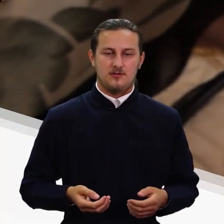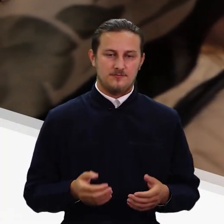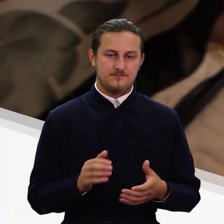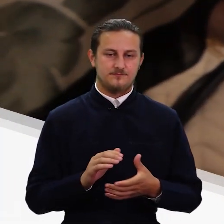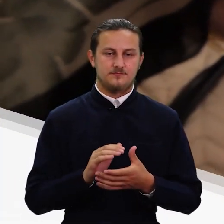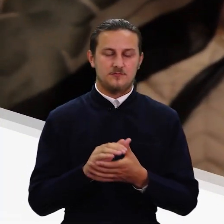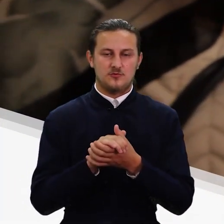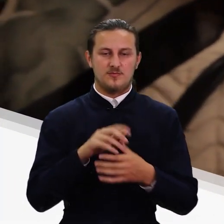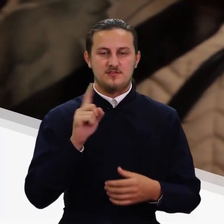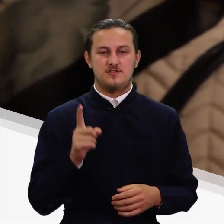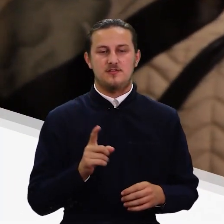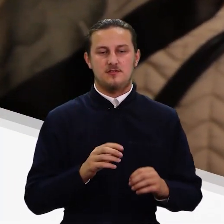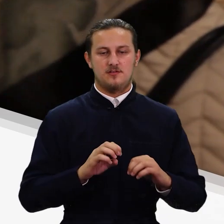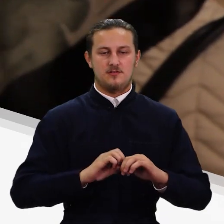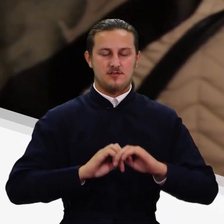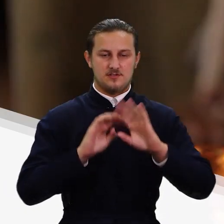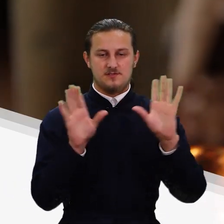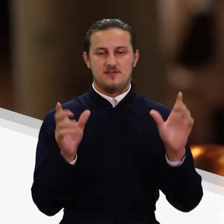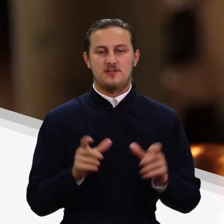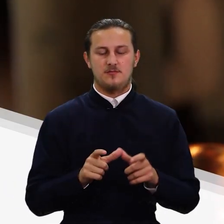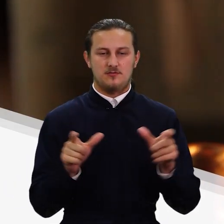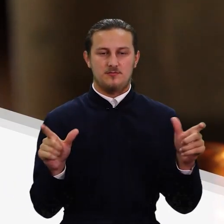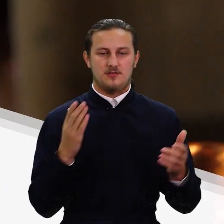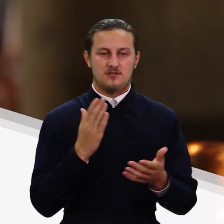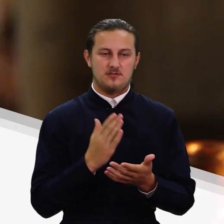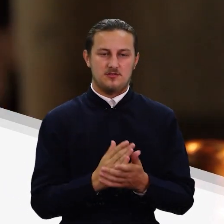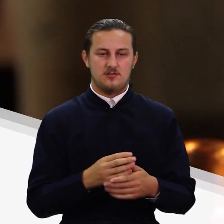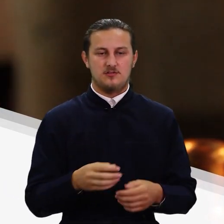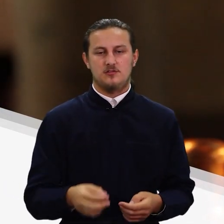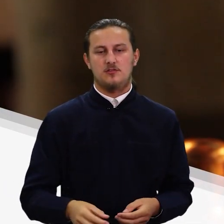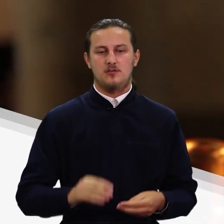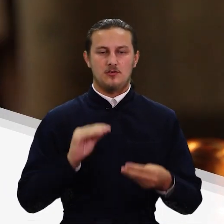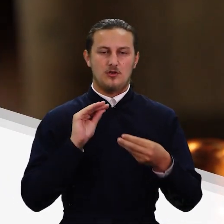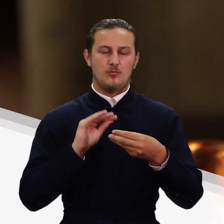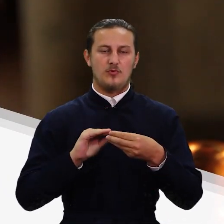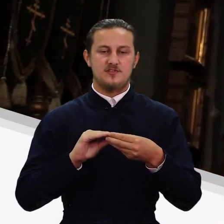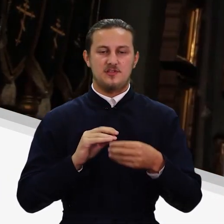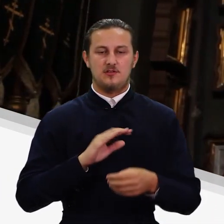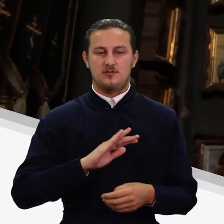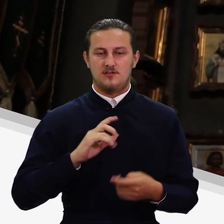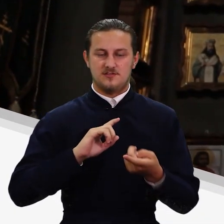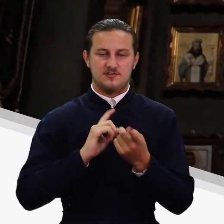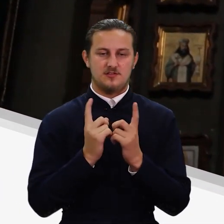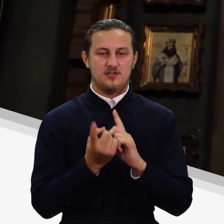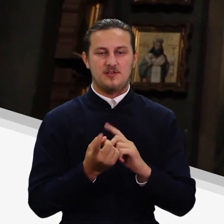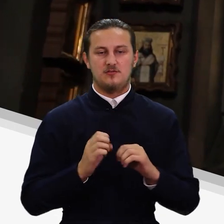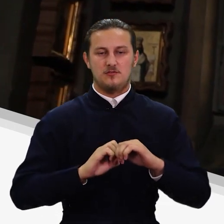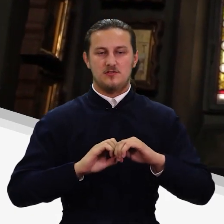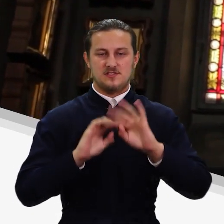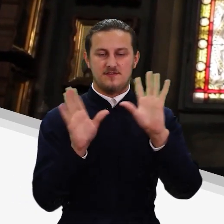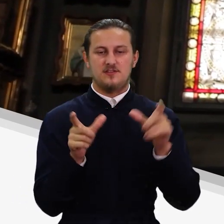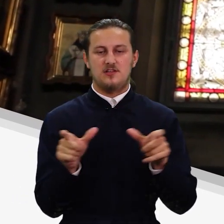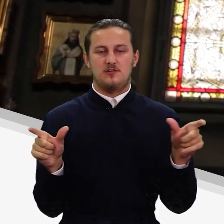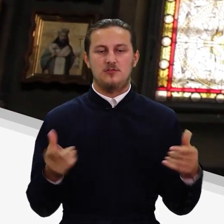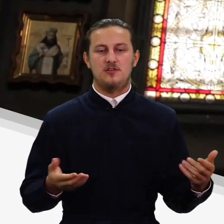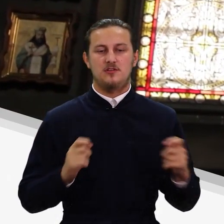зі святими – незмінною і постійною. А головне, вони нам не просто допомагають, а дають світло, яке нас осяє